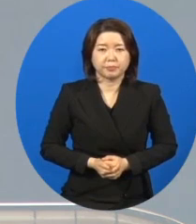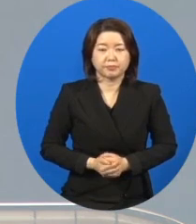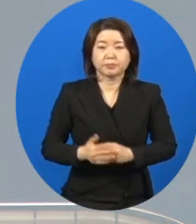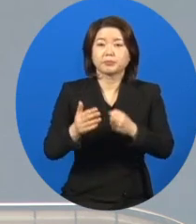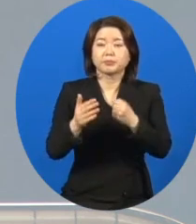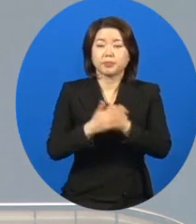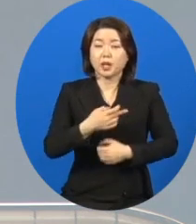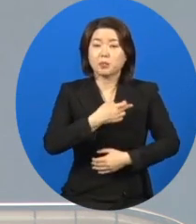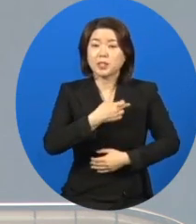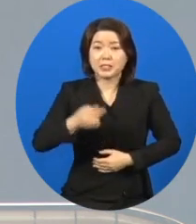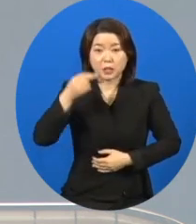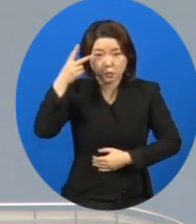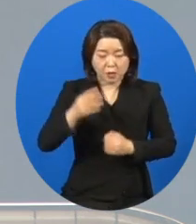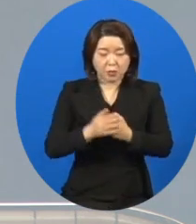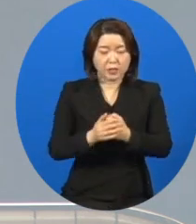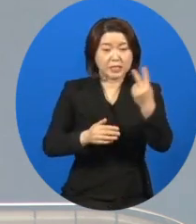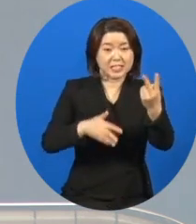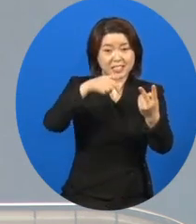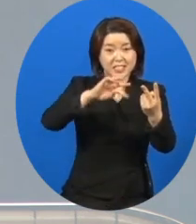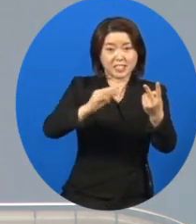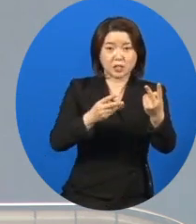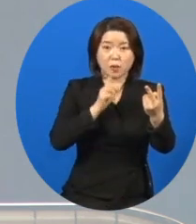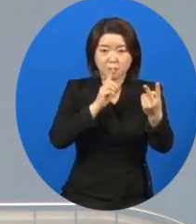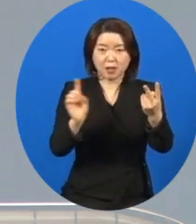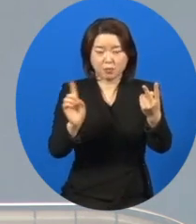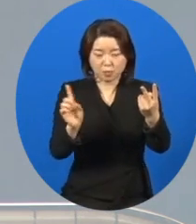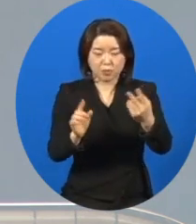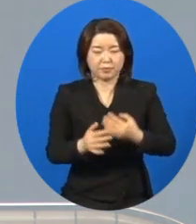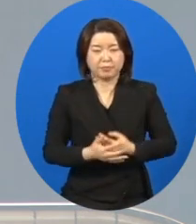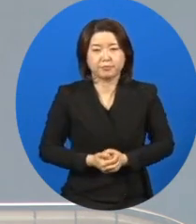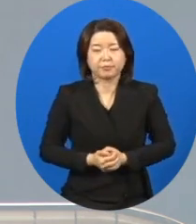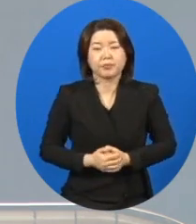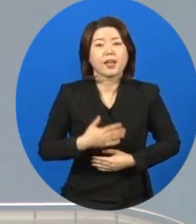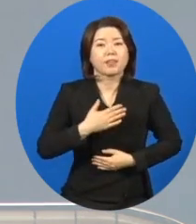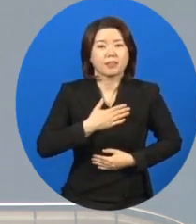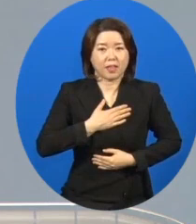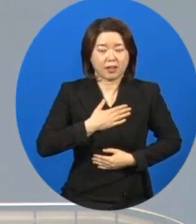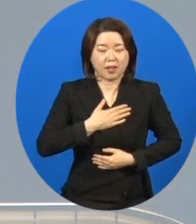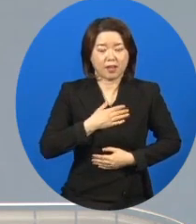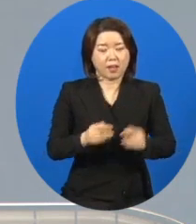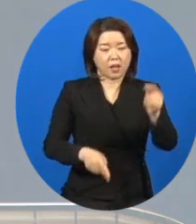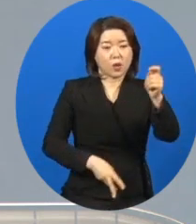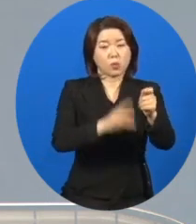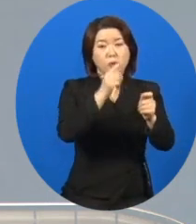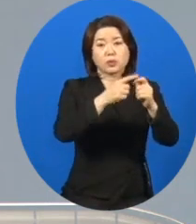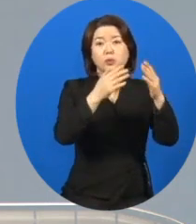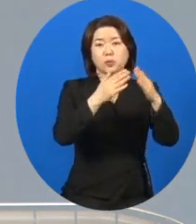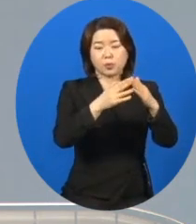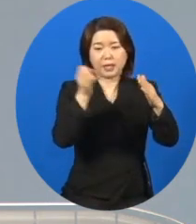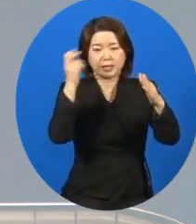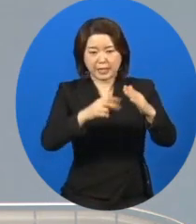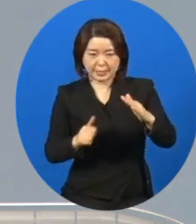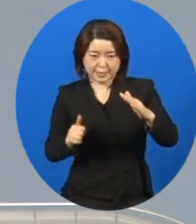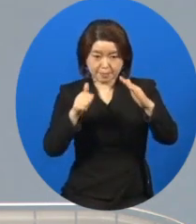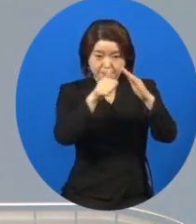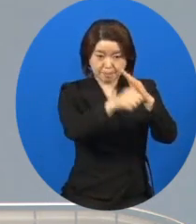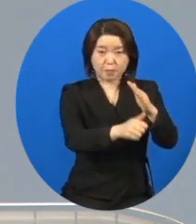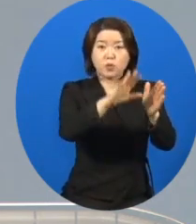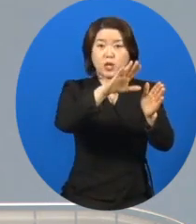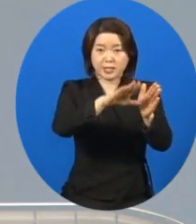그래서 사도 바울이 2절에서 이렇게 말합니다. 내가 고린도 교회에 다시 방문하게 될